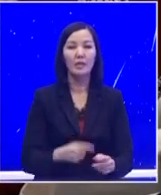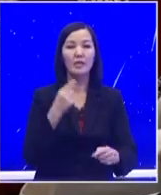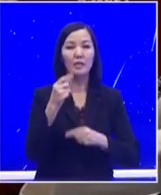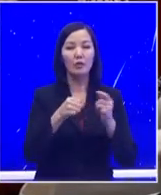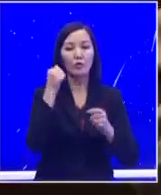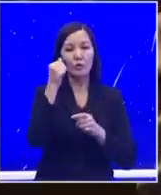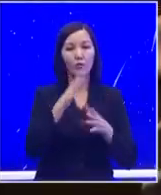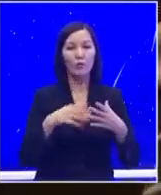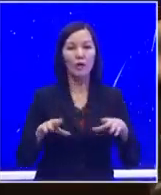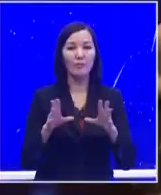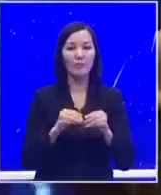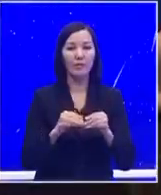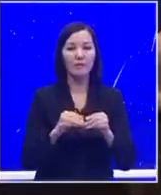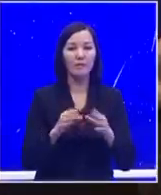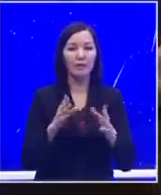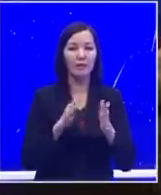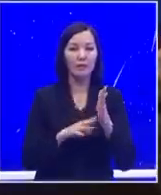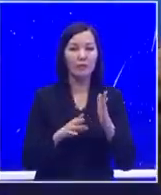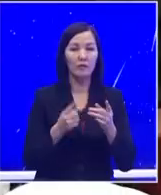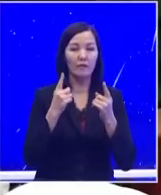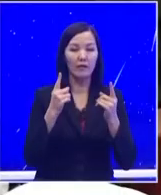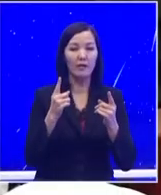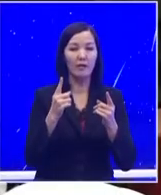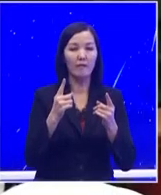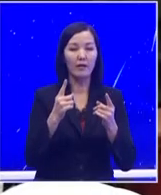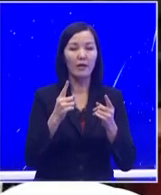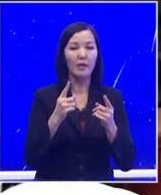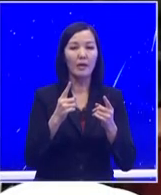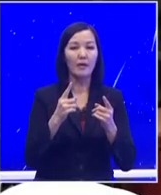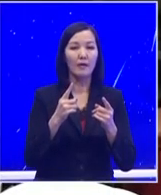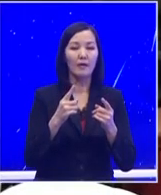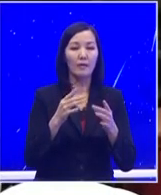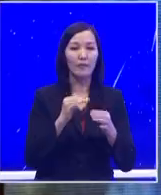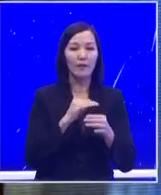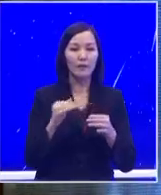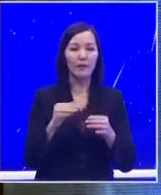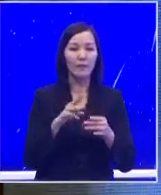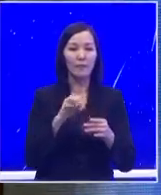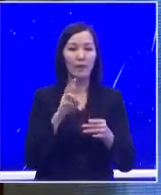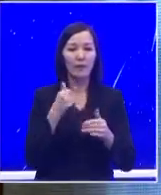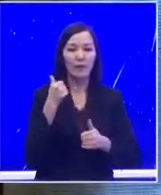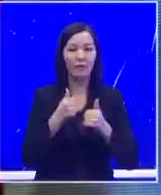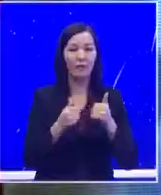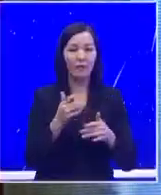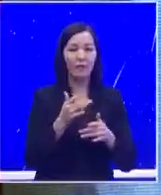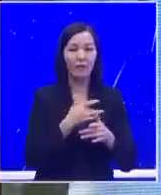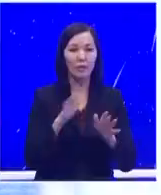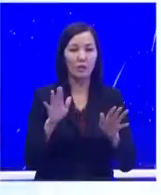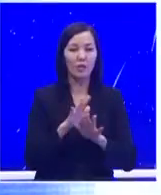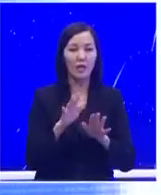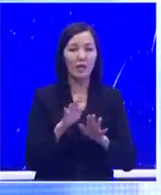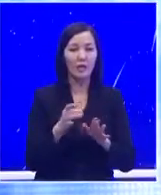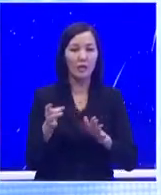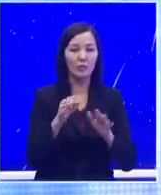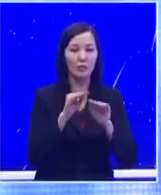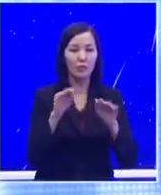году общественность страны отметит 90-летие великого писателя. В рамках юбилея Мукагали Макатаева конкурс «Жырлайда Жюрек» пройдет на